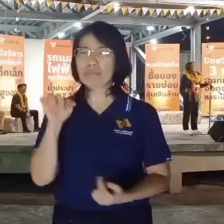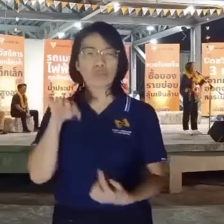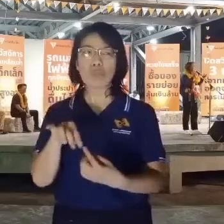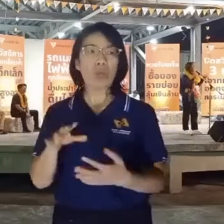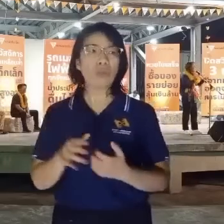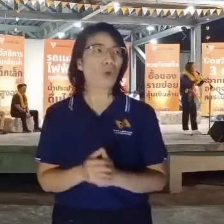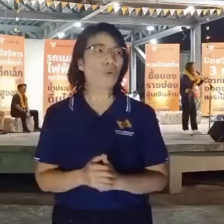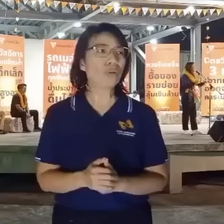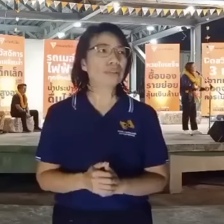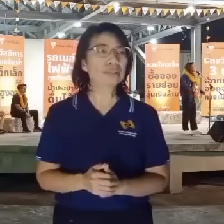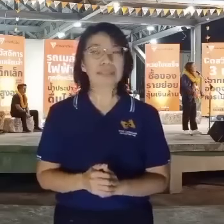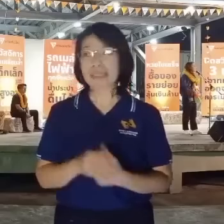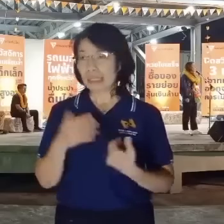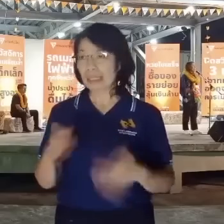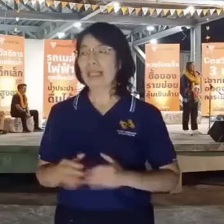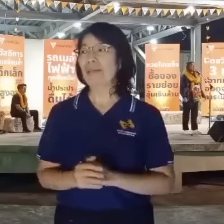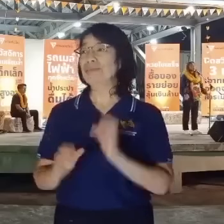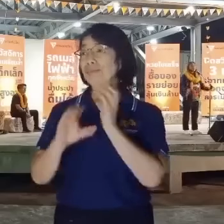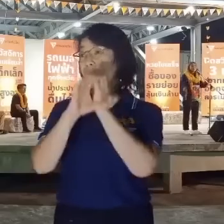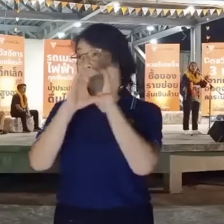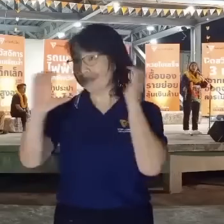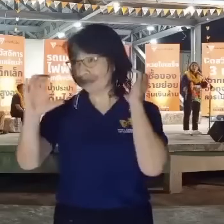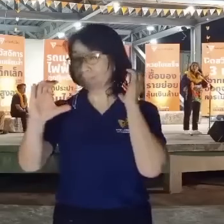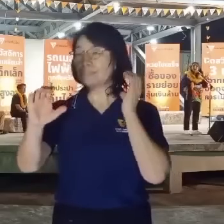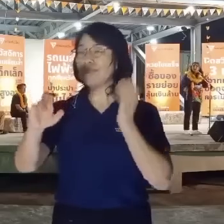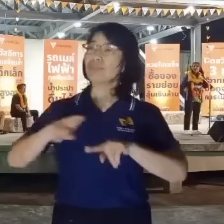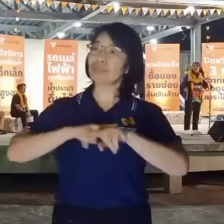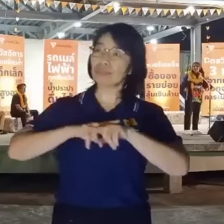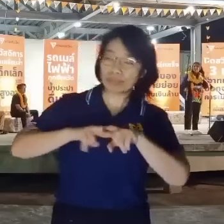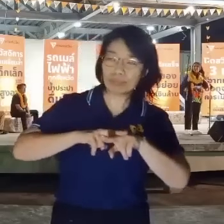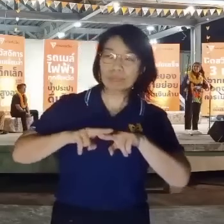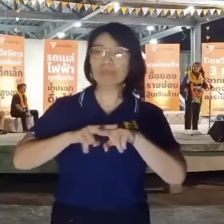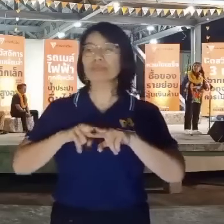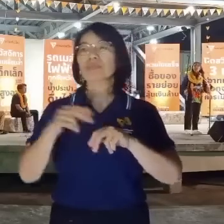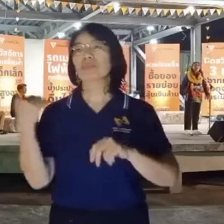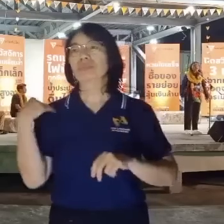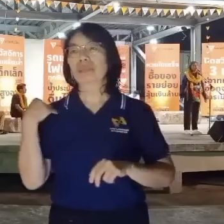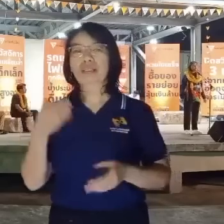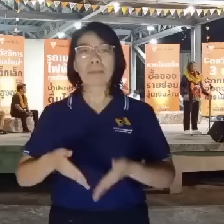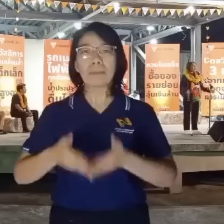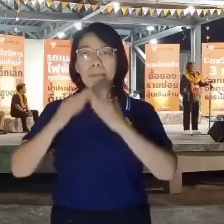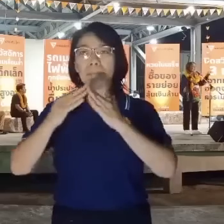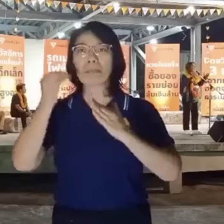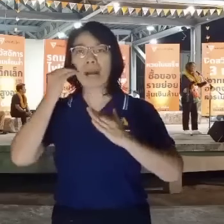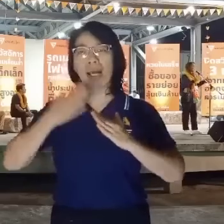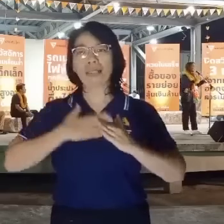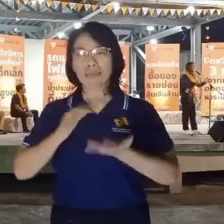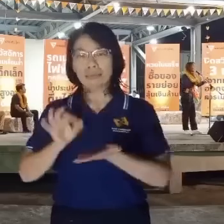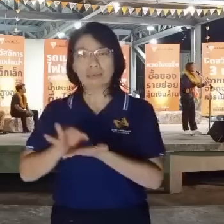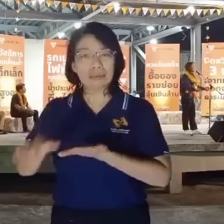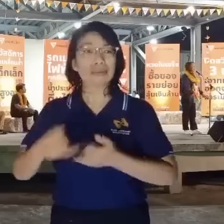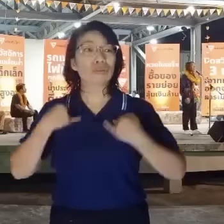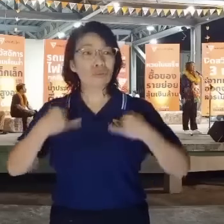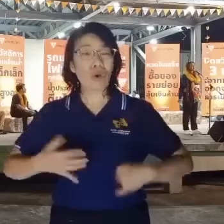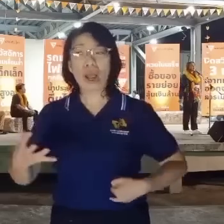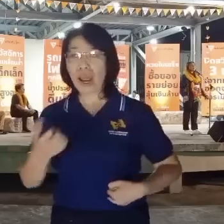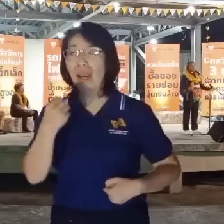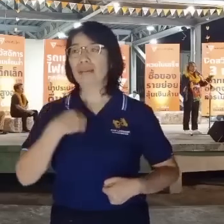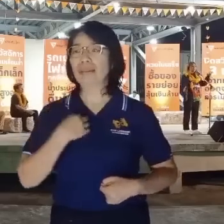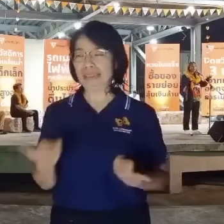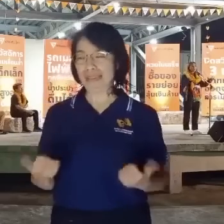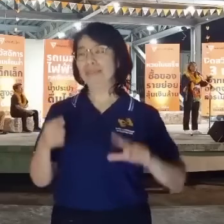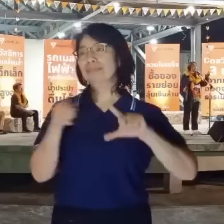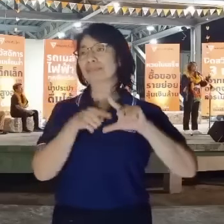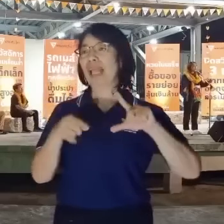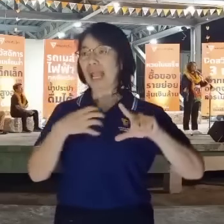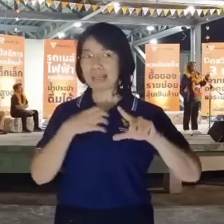ยังมีเรื่องขนส่งสาธารณะเรื่องของการมีที่อยู่อาศัยของตัวเองที่จะเป็นนโยบายที่พรรคก้าวไกล